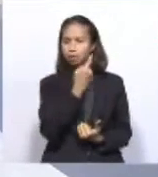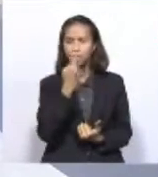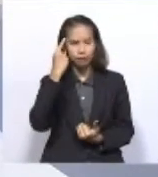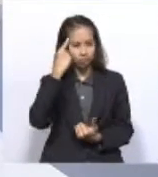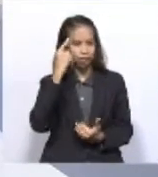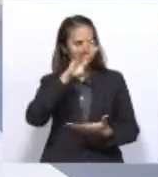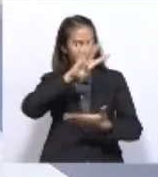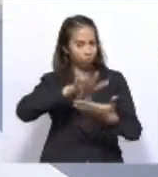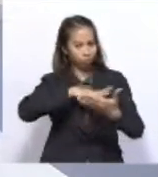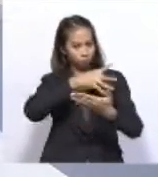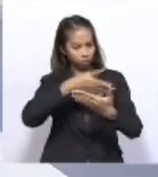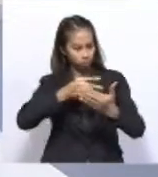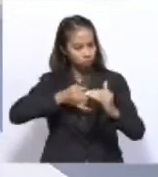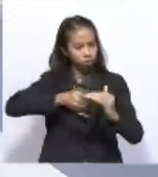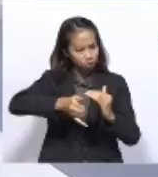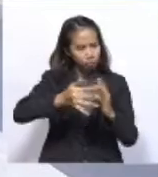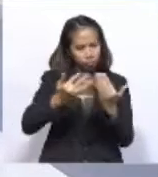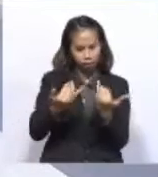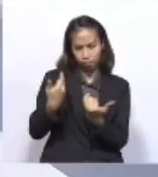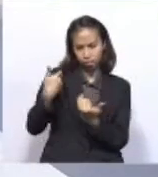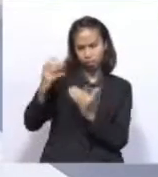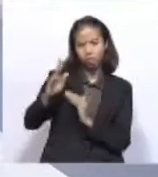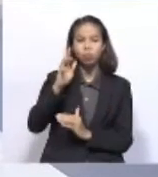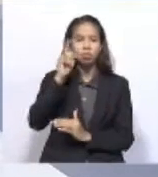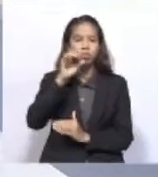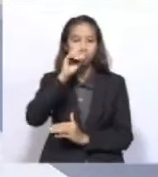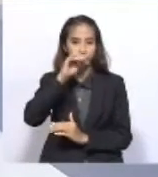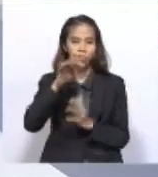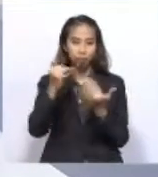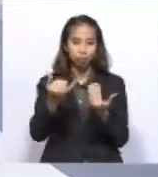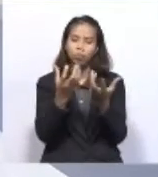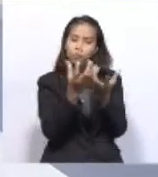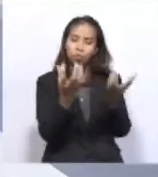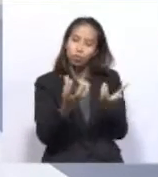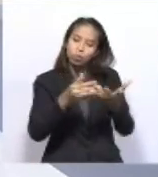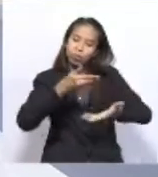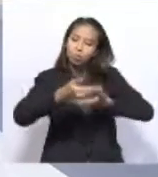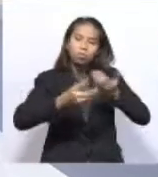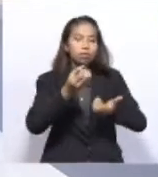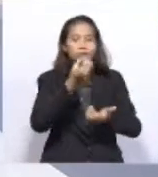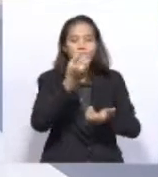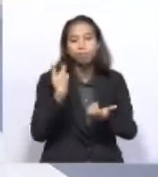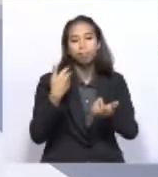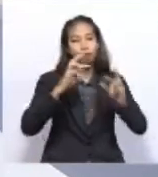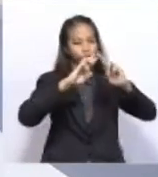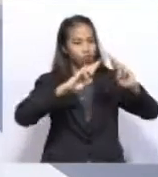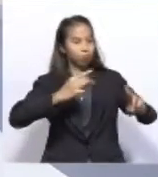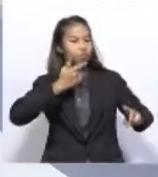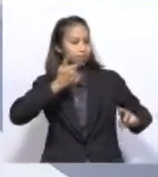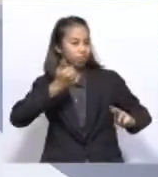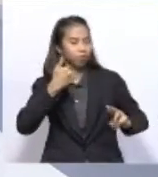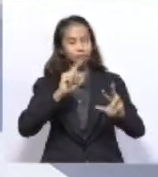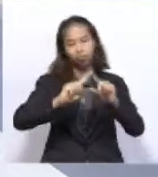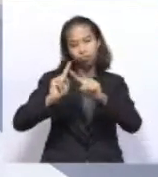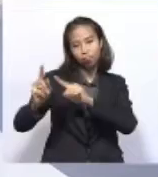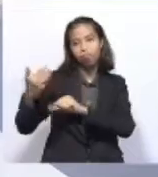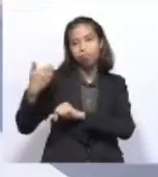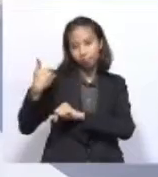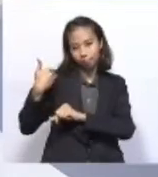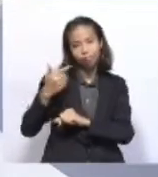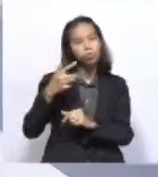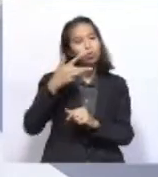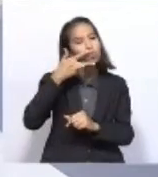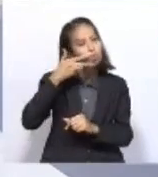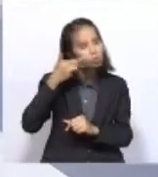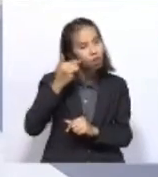ำลังวางแผนจะไปผู้สื่อข่าวของเรารายงานบอกมาว่าไม่ต้องเป็นห่วงเรื่องของอาหารนะครับเพราะว่าในงานมีร้านอาหารอร่อยๆให้ลิ้มลองทั้งคา